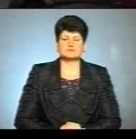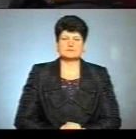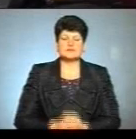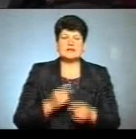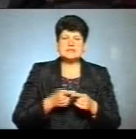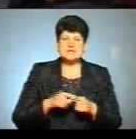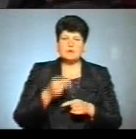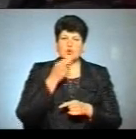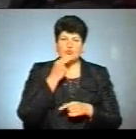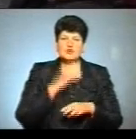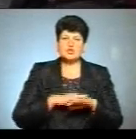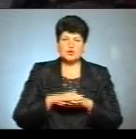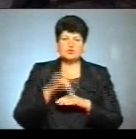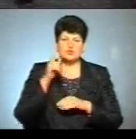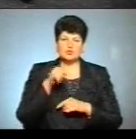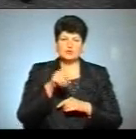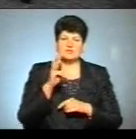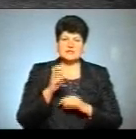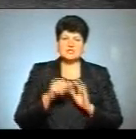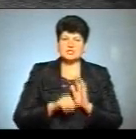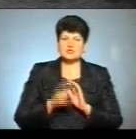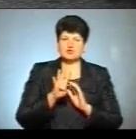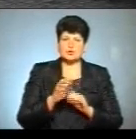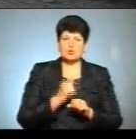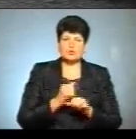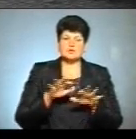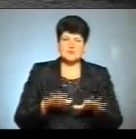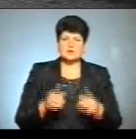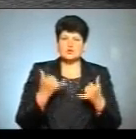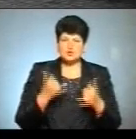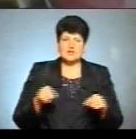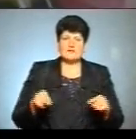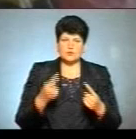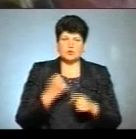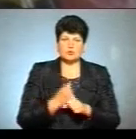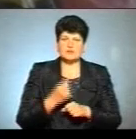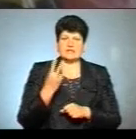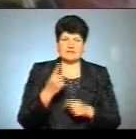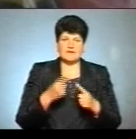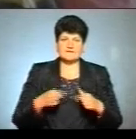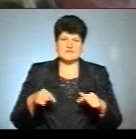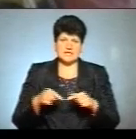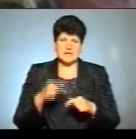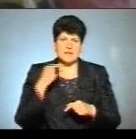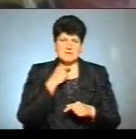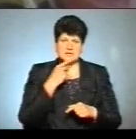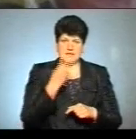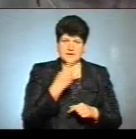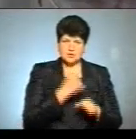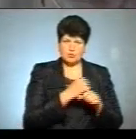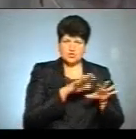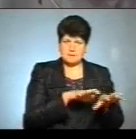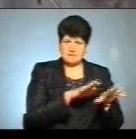Це продовольчий ринок Чорткова. Тут 364 робочих місця. Сьогодні відновили роботу два відділи. М'ясний, де є 20 робочих